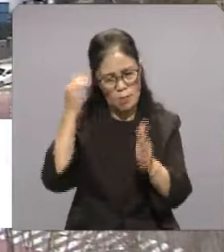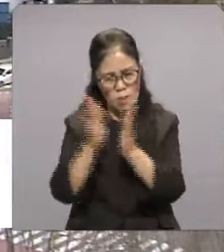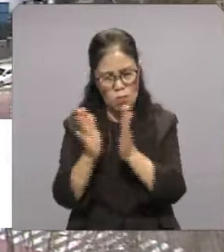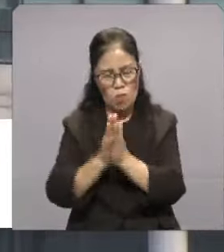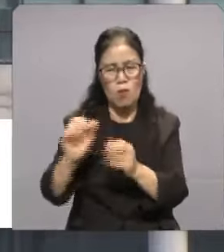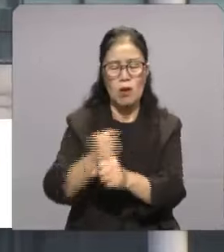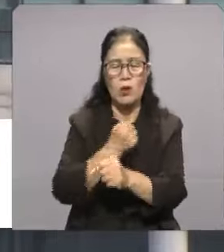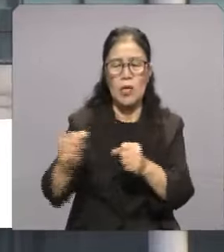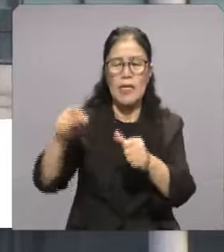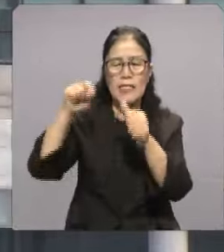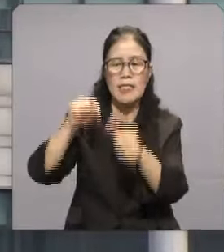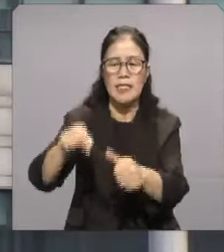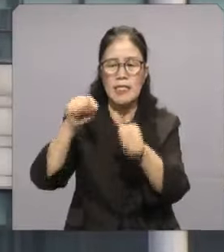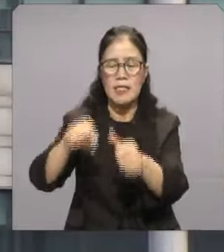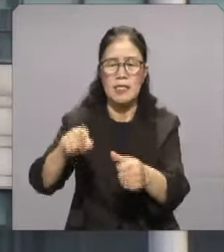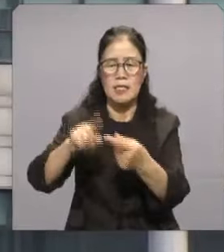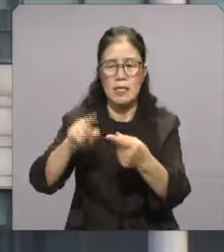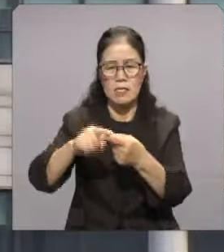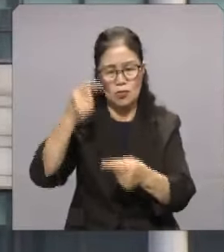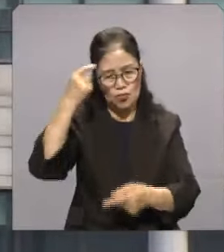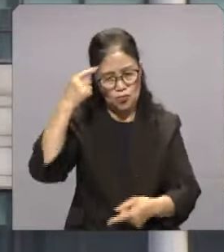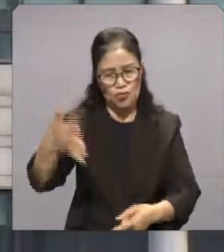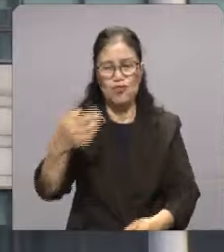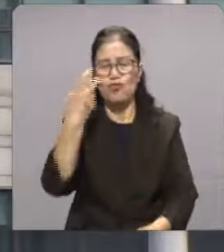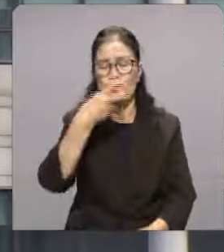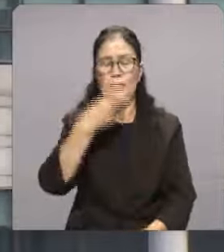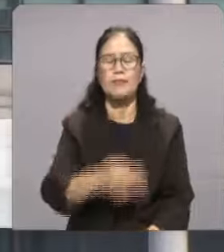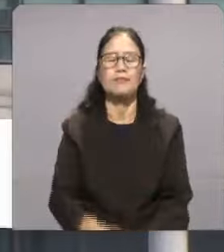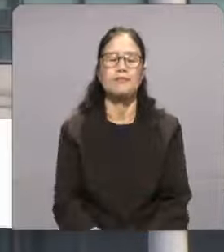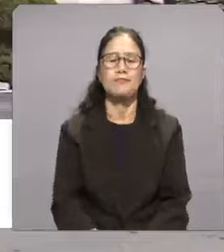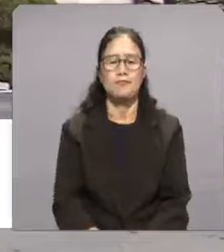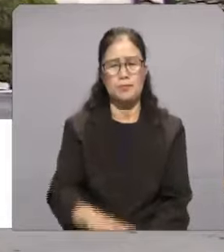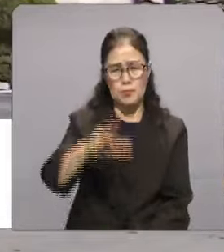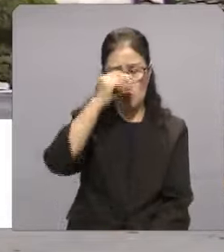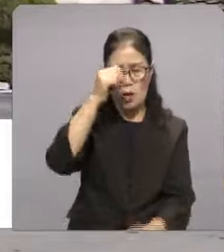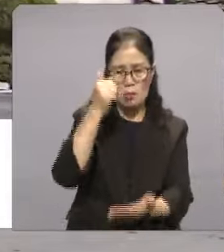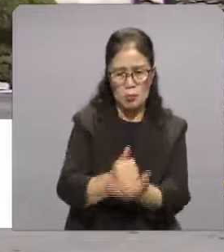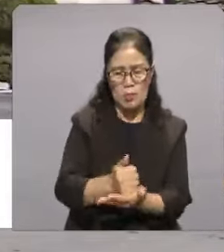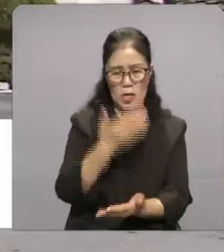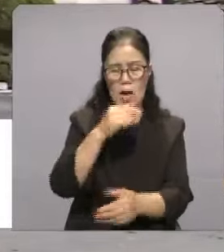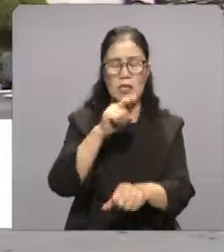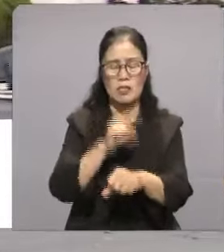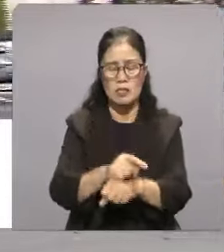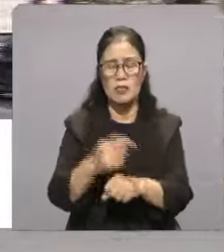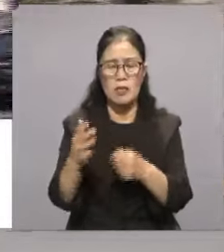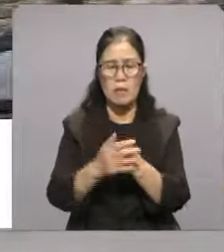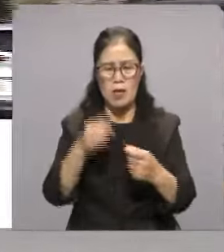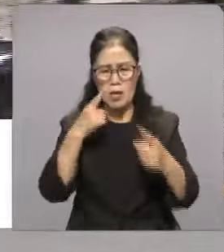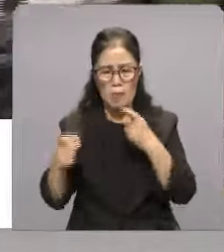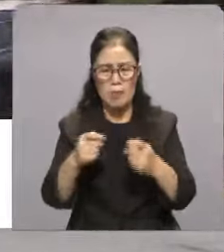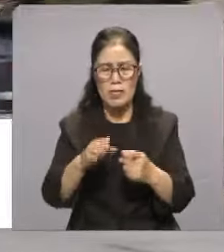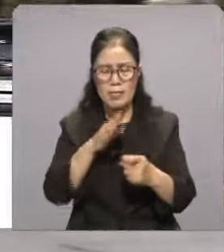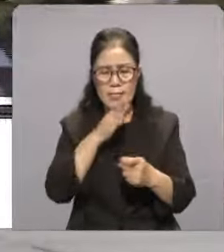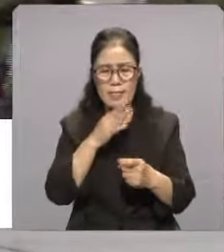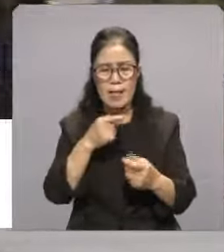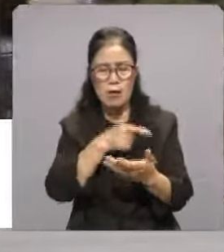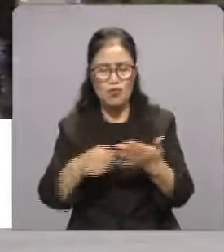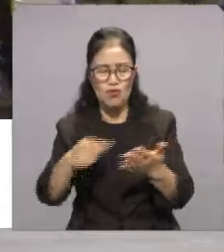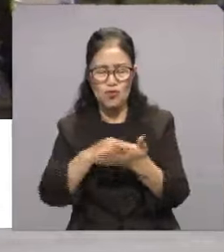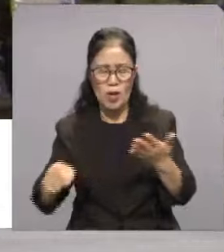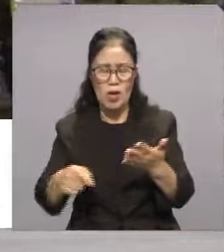공모했거나 지시했는지 등을 조사하고 있습니다. 경찰은 모방 범죄 가능성을 우려하며 협박은 실제 위해를 가할